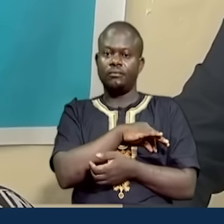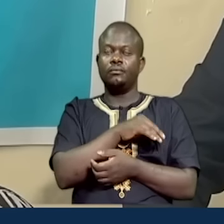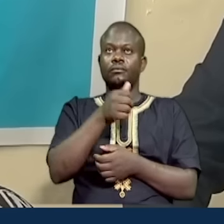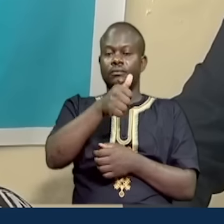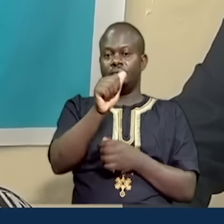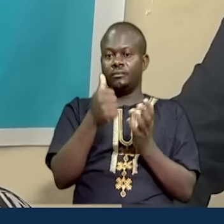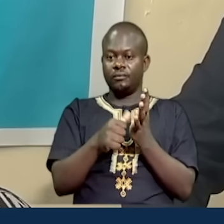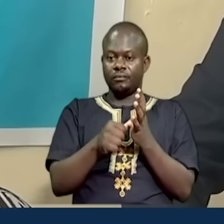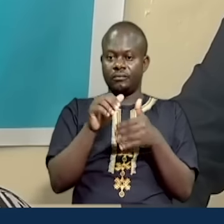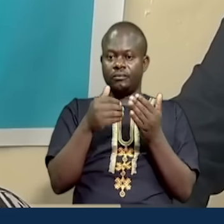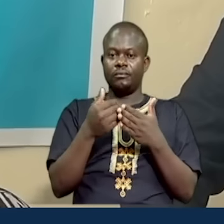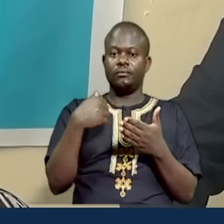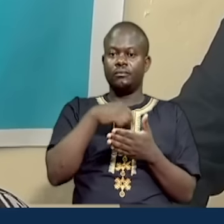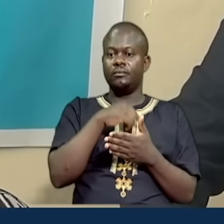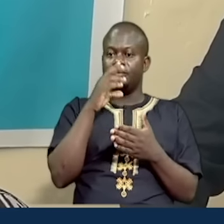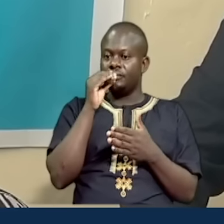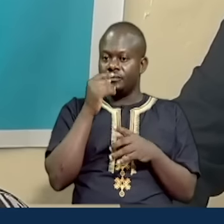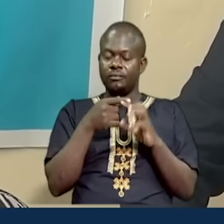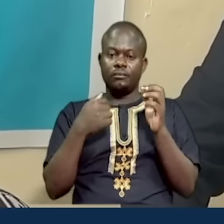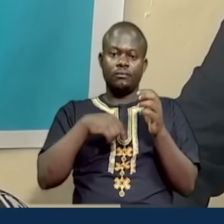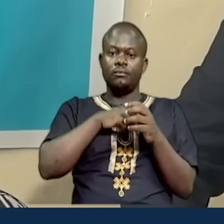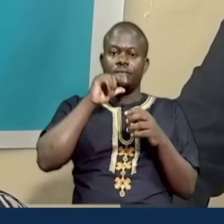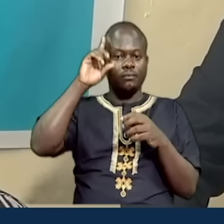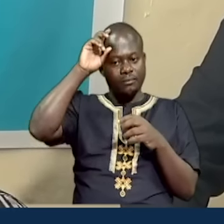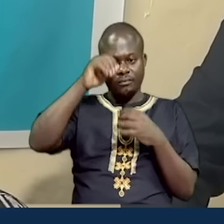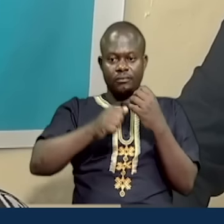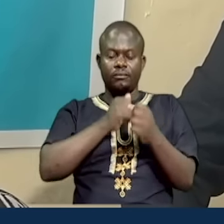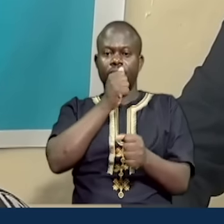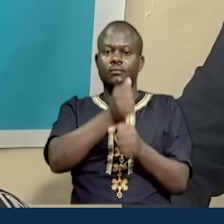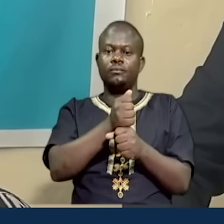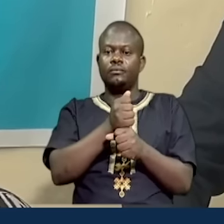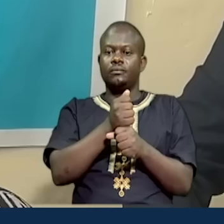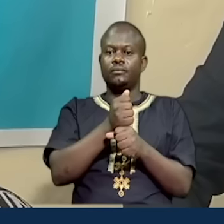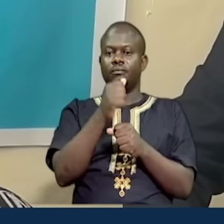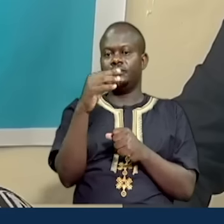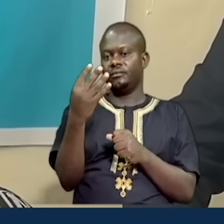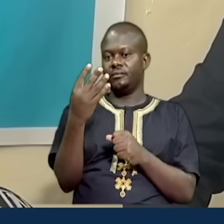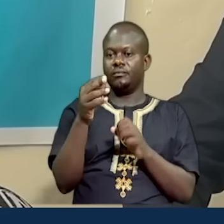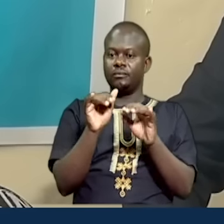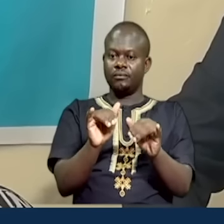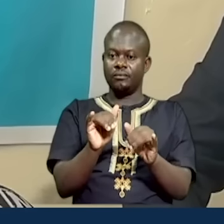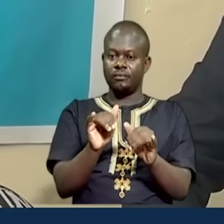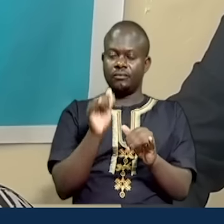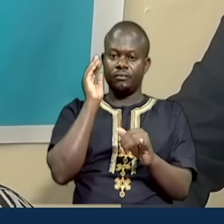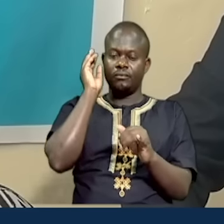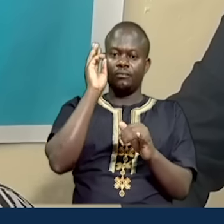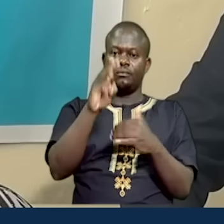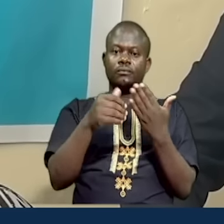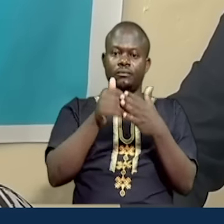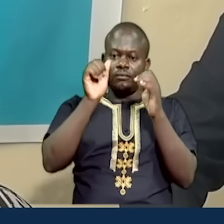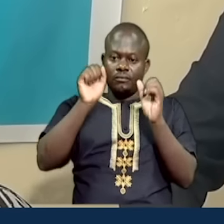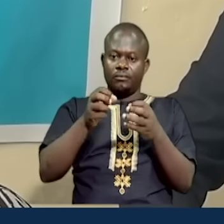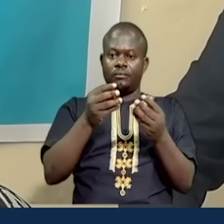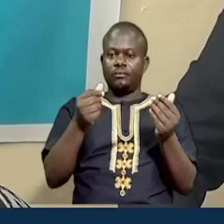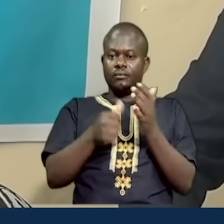kibazo twavugaho. Sinibaza ko rero mu myaka iyo myaka 4 isigaye tuzaba twabashije kuba